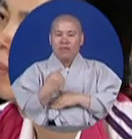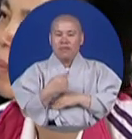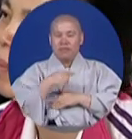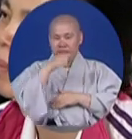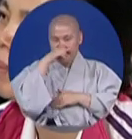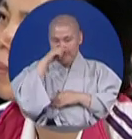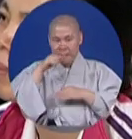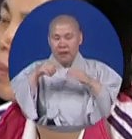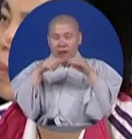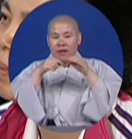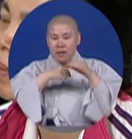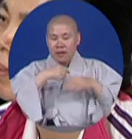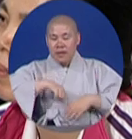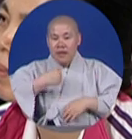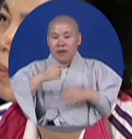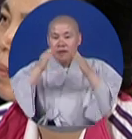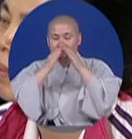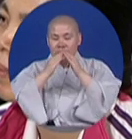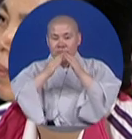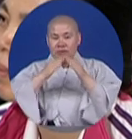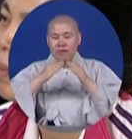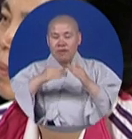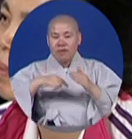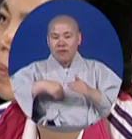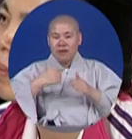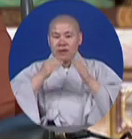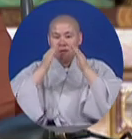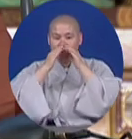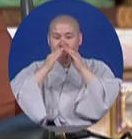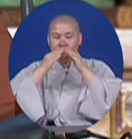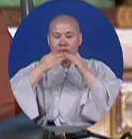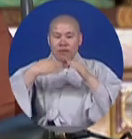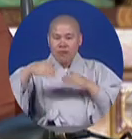자기 집에서 자기 집으로 가는 겁니다. 그리고